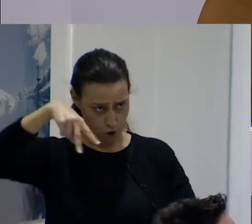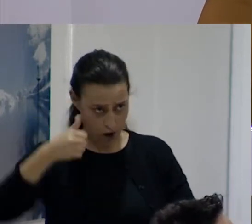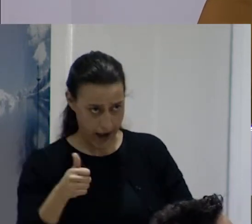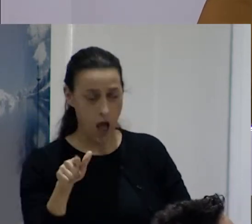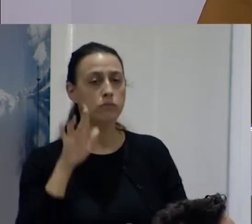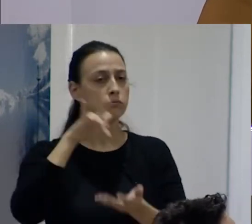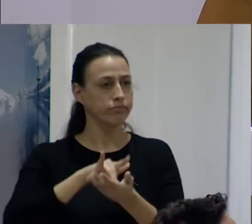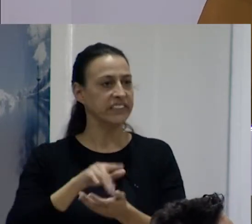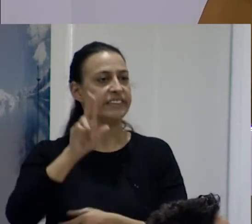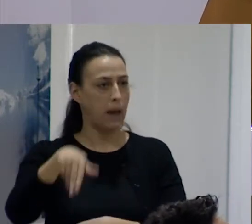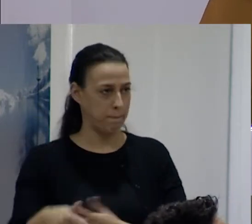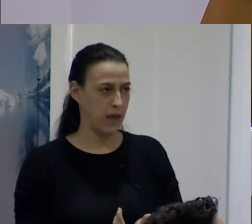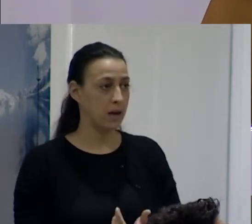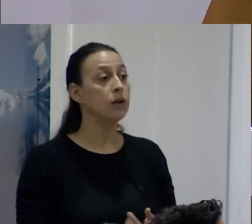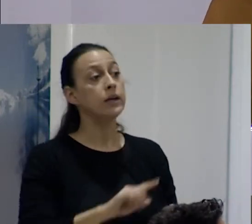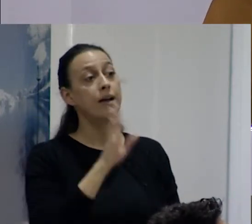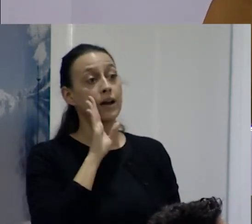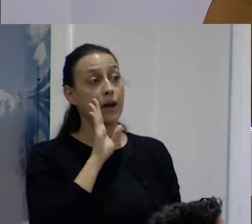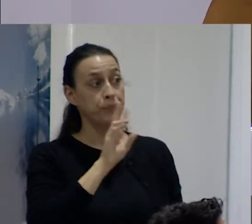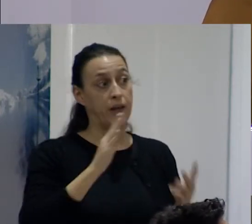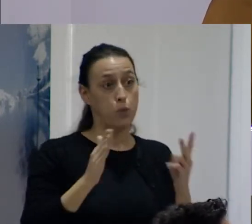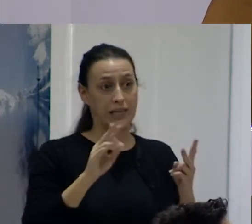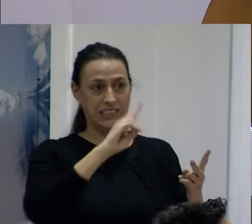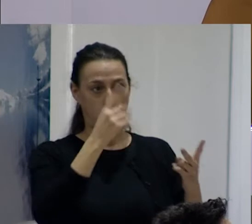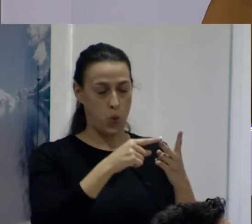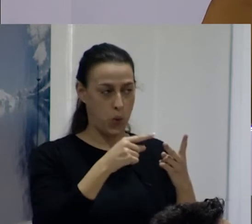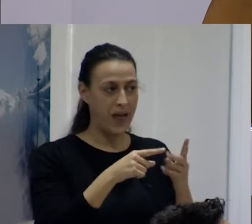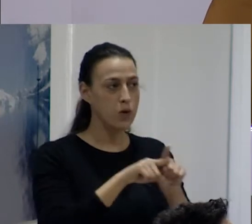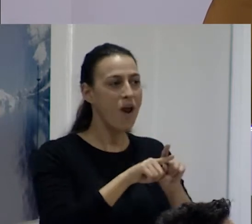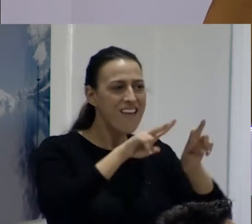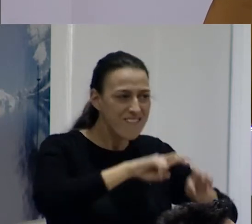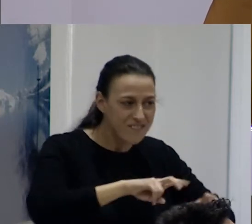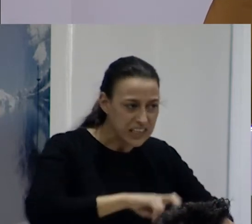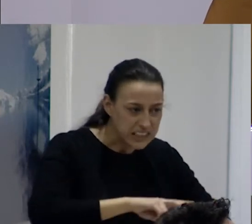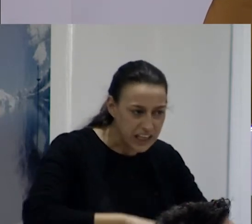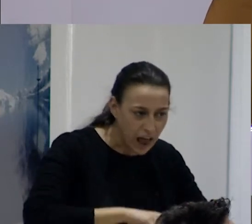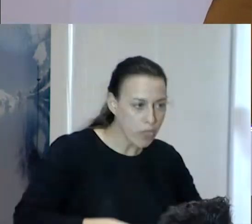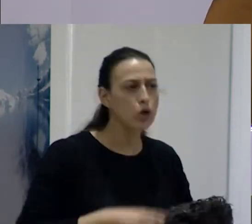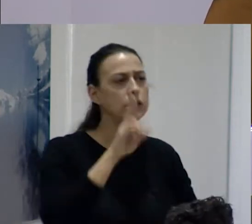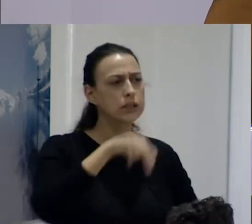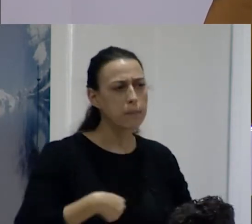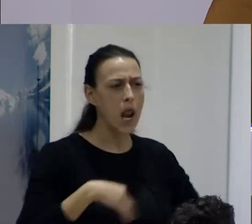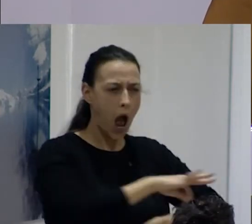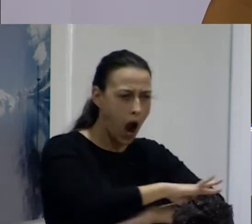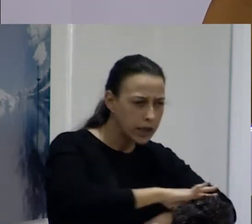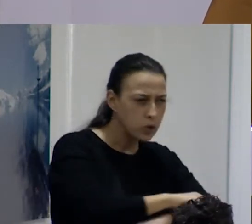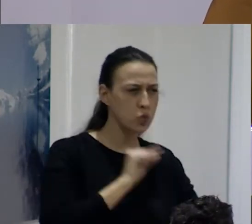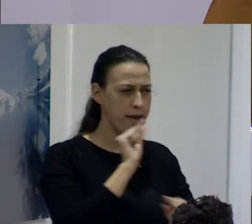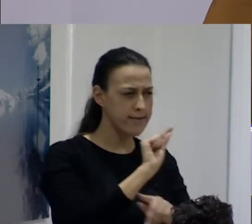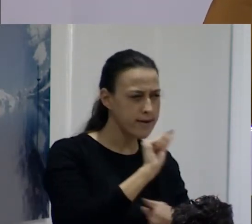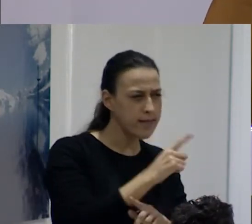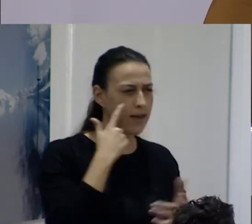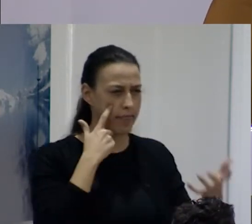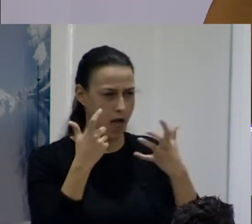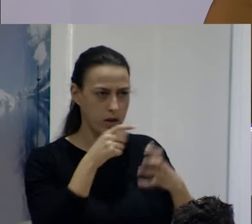apartat incluiria el seu treball com a investigador en els sabers de la història i la crítica de l'art i de l'arquitectura, una